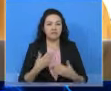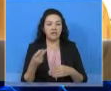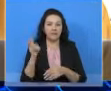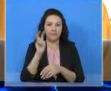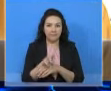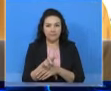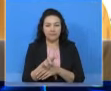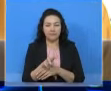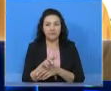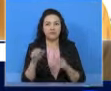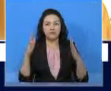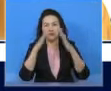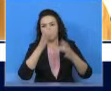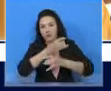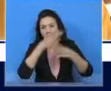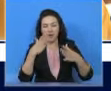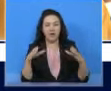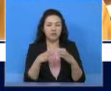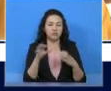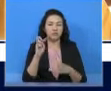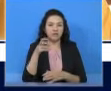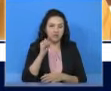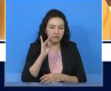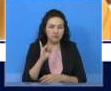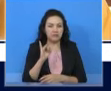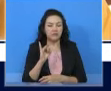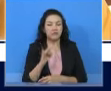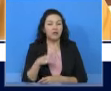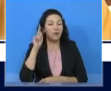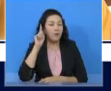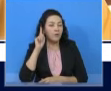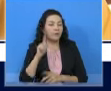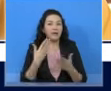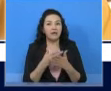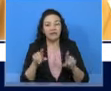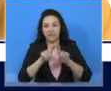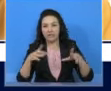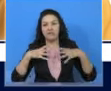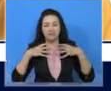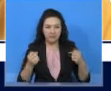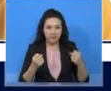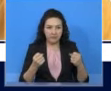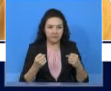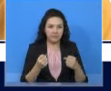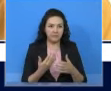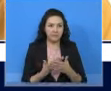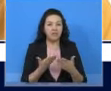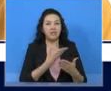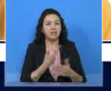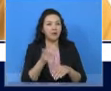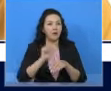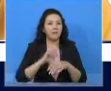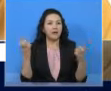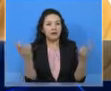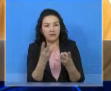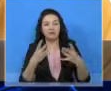посещала в Дом культуры ансамбль «Сударушки» и услышала про этот центр здоровья. А нам сейчас очень